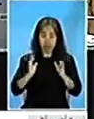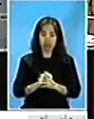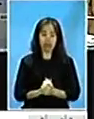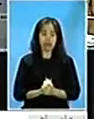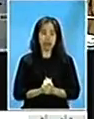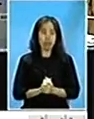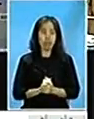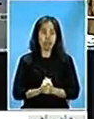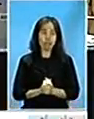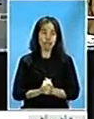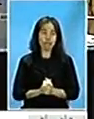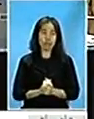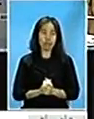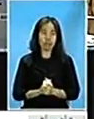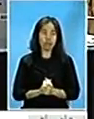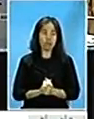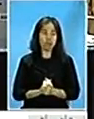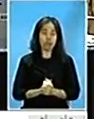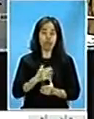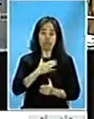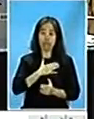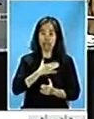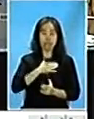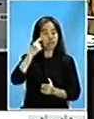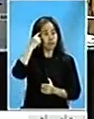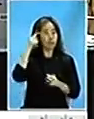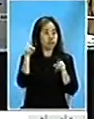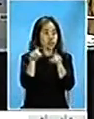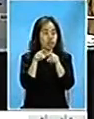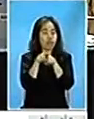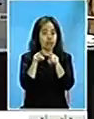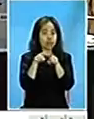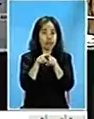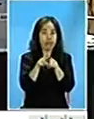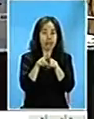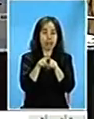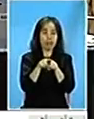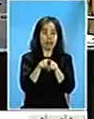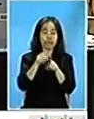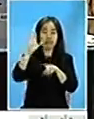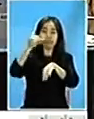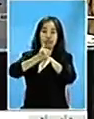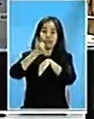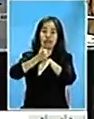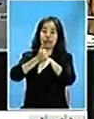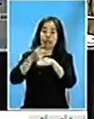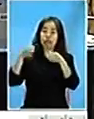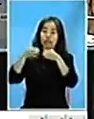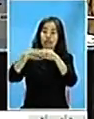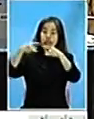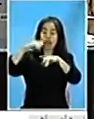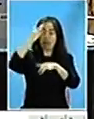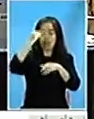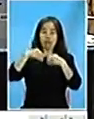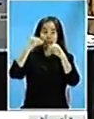โดยส่วนตัวนะฮะผมเห็นด้วยกับท่านจุรินทร์เพราะน่าจะเป็นประโยชน์ที่จะทำให้ฝ่ายค้านได้ทำหน้า